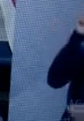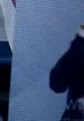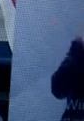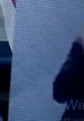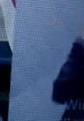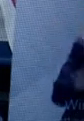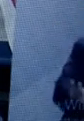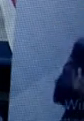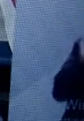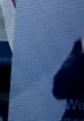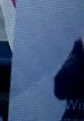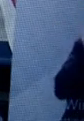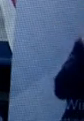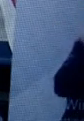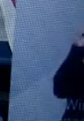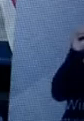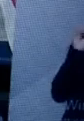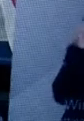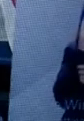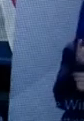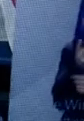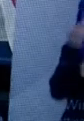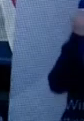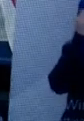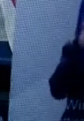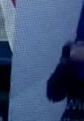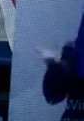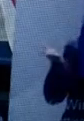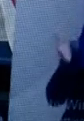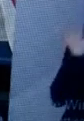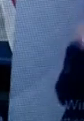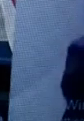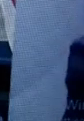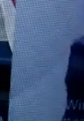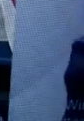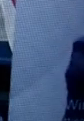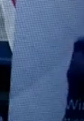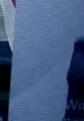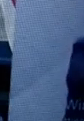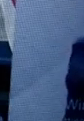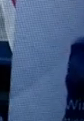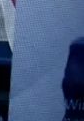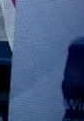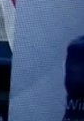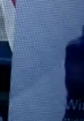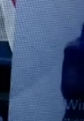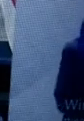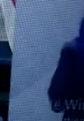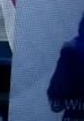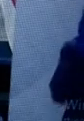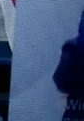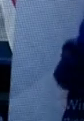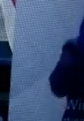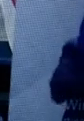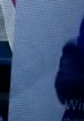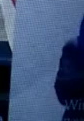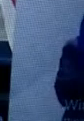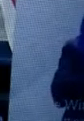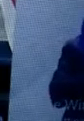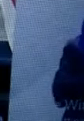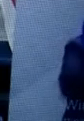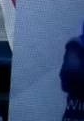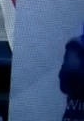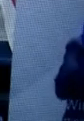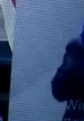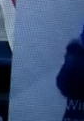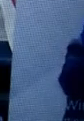menapasti dan memaklumkan kontak rapat sekiranya berlaku kes jangkitan COVID-19 dalam masyarakat